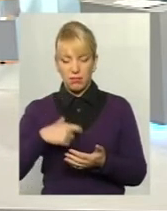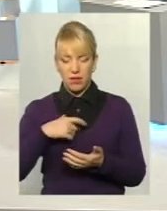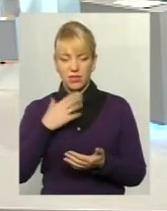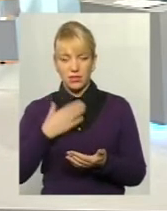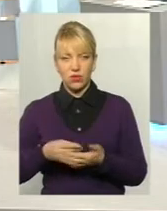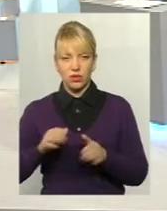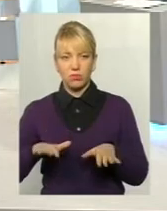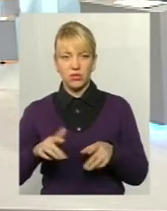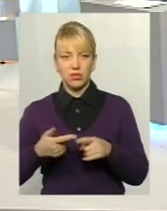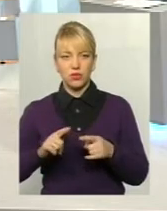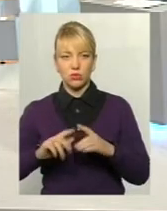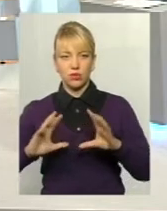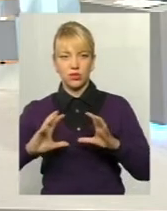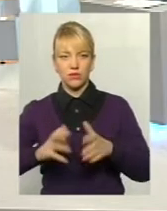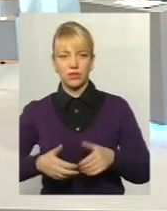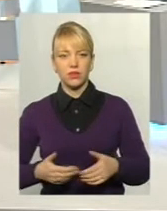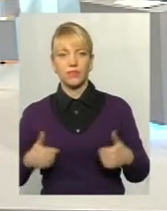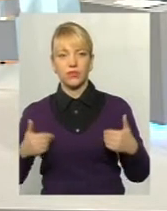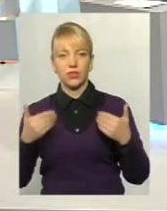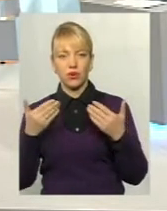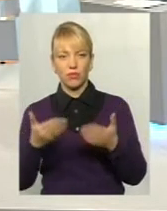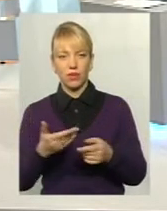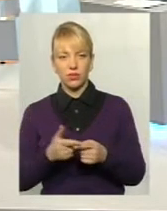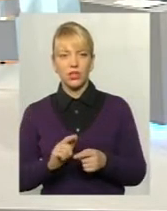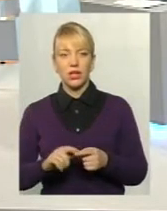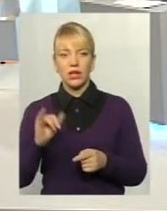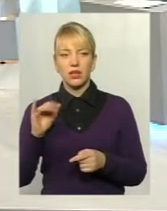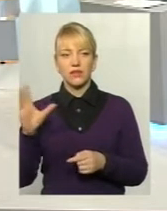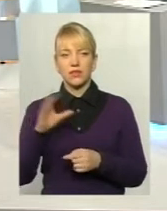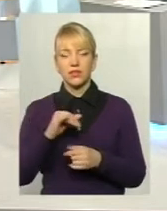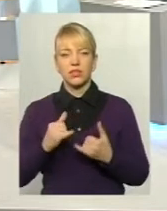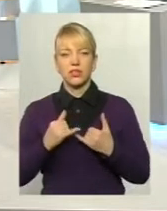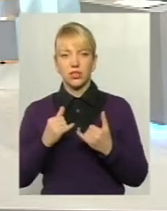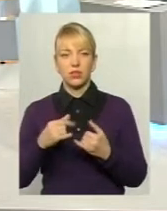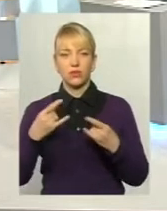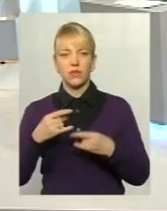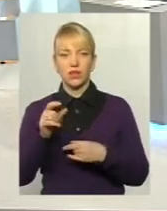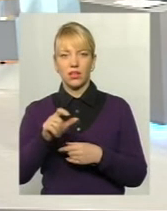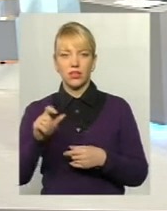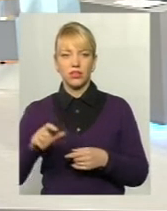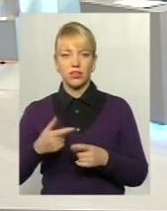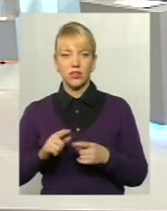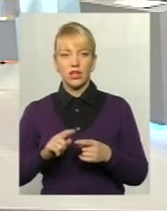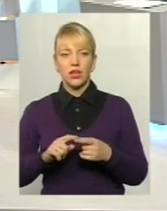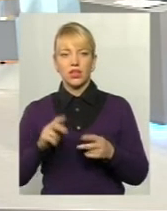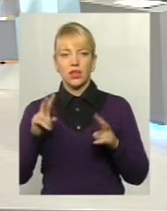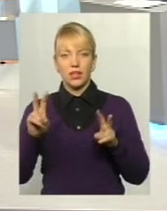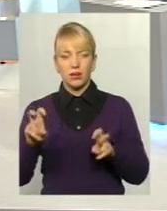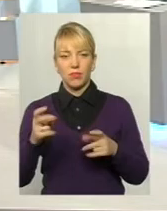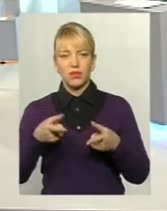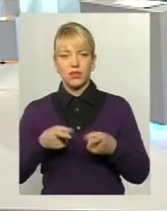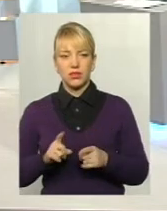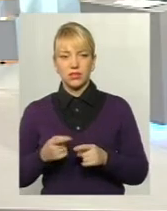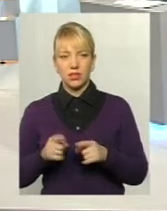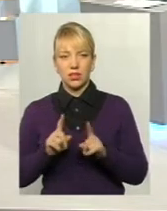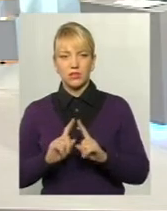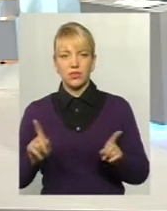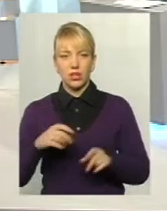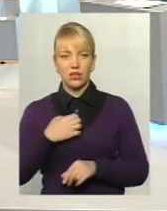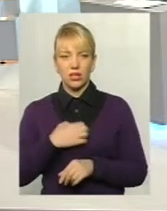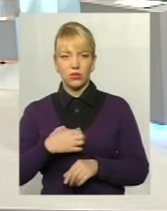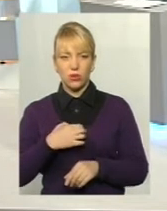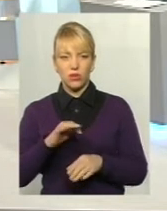у цьому світі. Вітаю, пані Анно, і усіх шановних глядачів. Тема дійсно надзвичайно